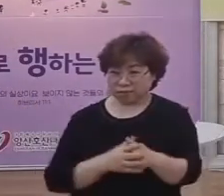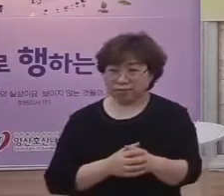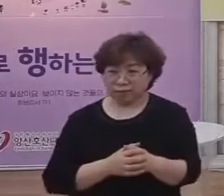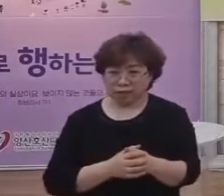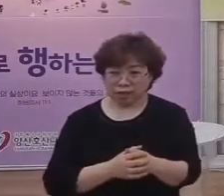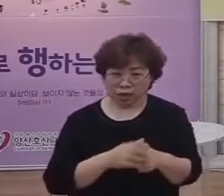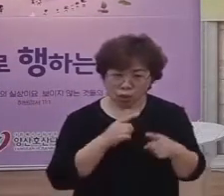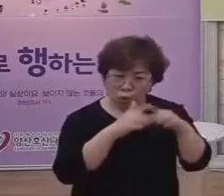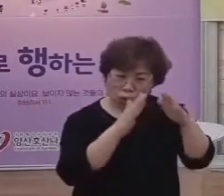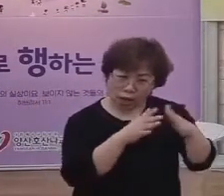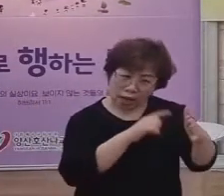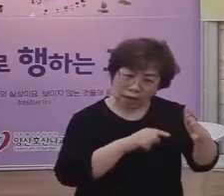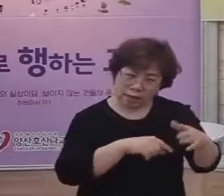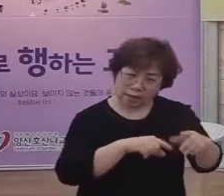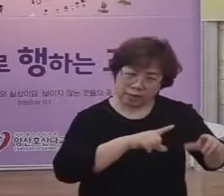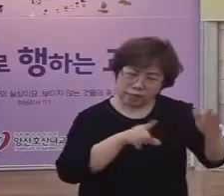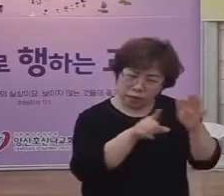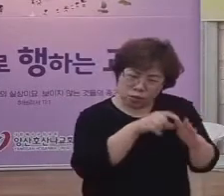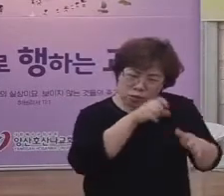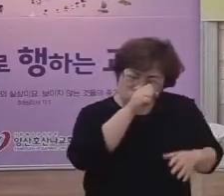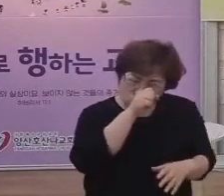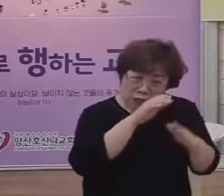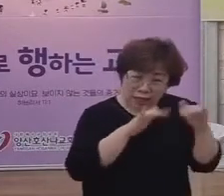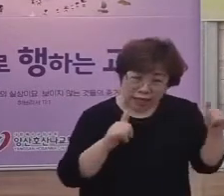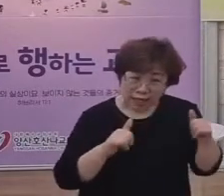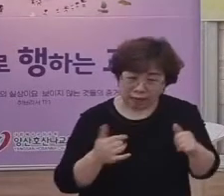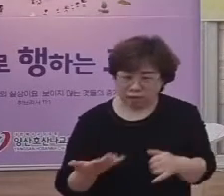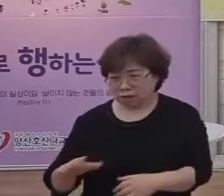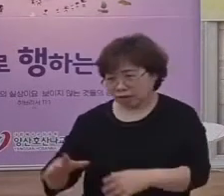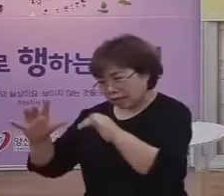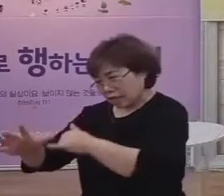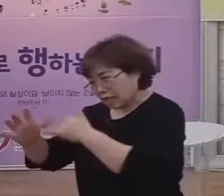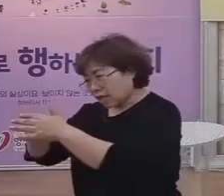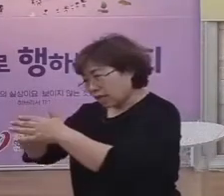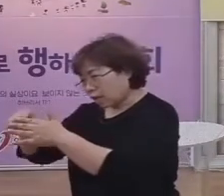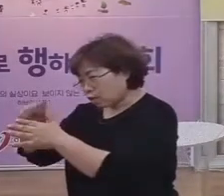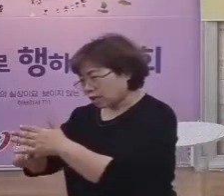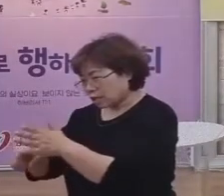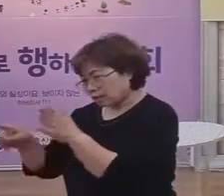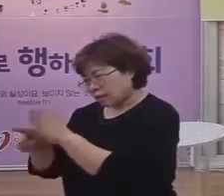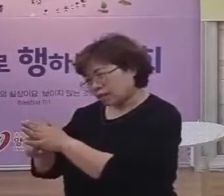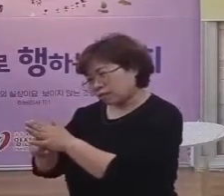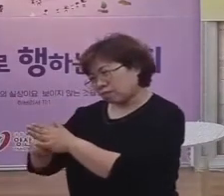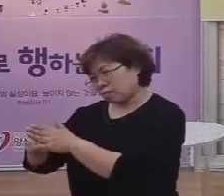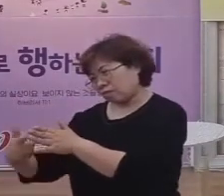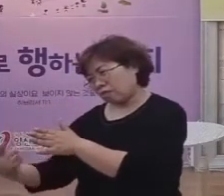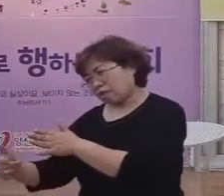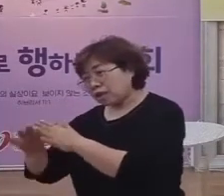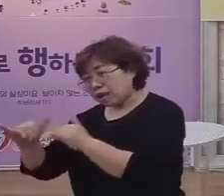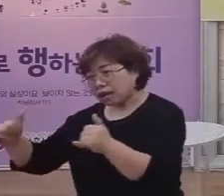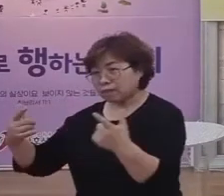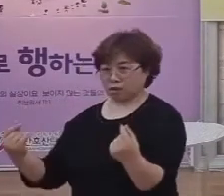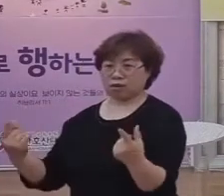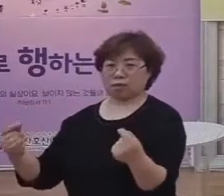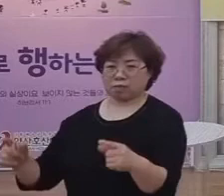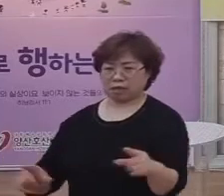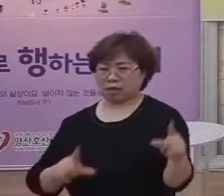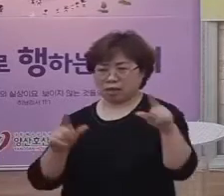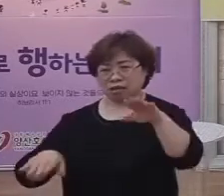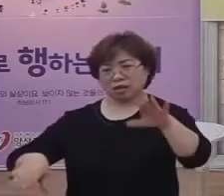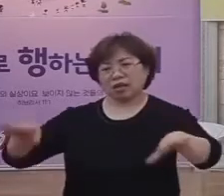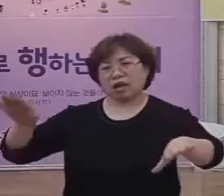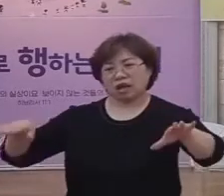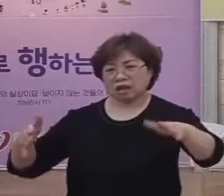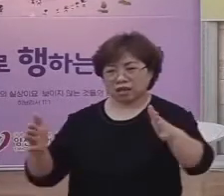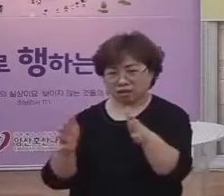나가면 세상 사람과 별반 다를 바 없는, 예수 믿는지 말 안 하면 모르는 이런 갭을 가지고 있단 말이죠. 그래서